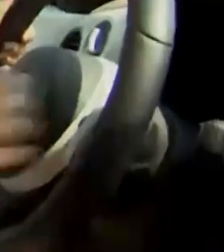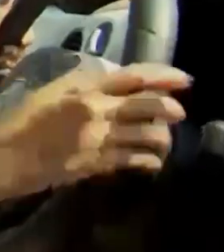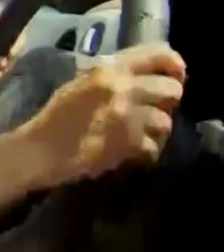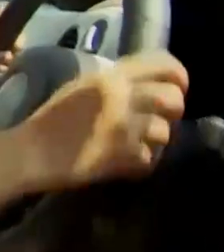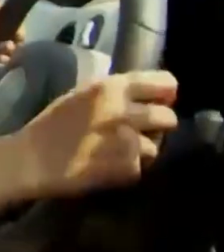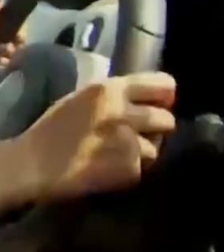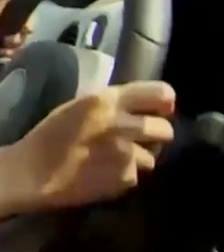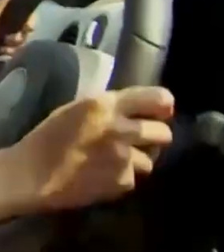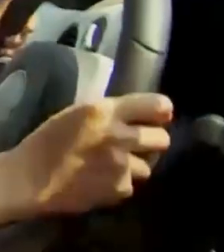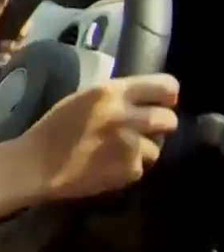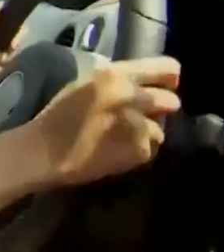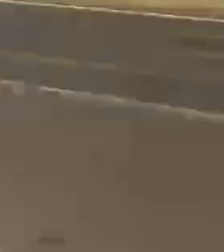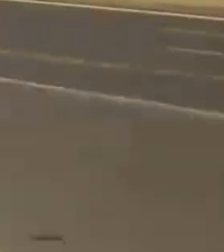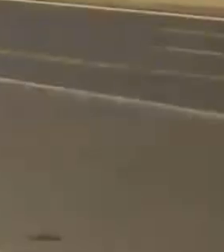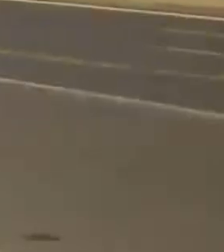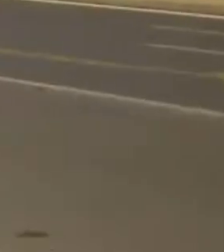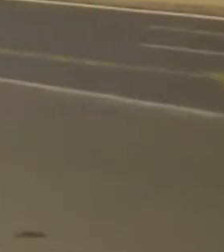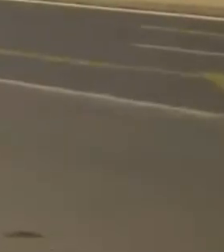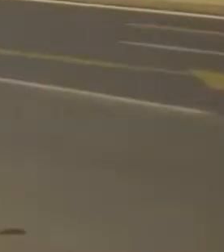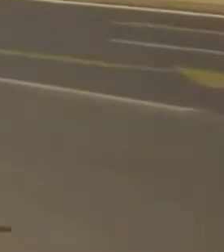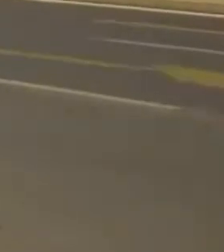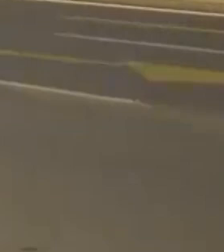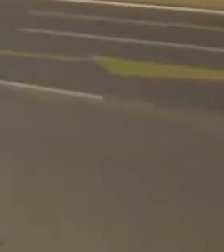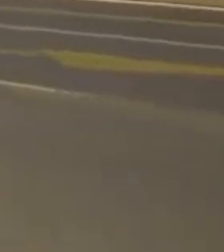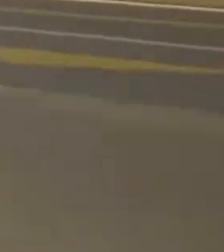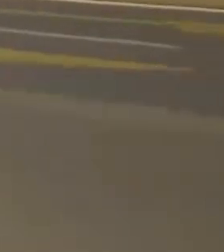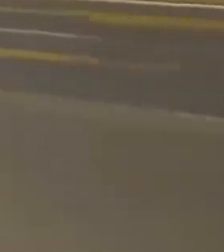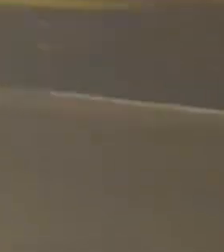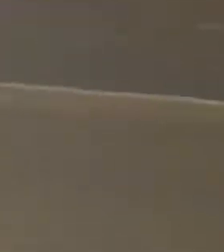Arabayı eteğinin astarını aşağıya çekiştirerek kullanıyor.